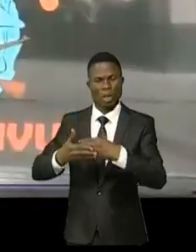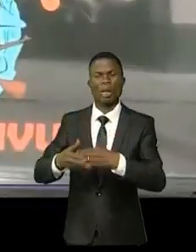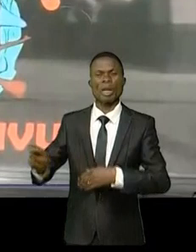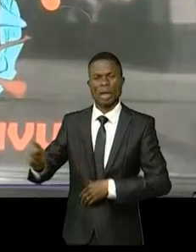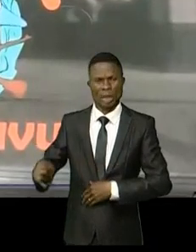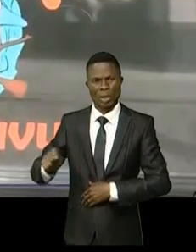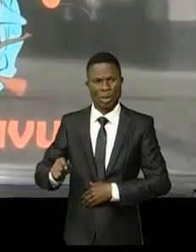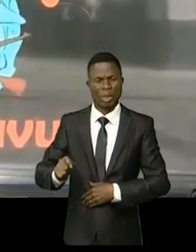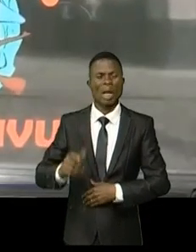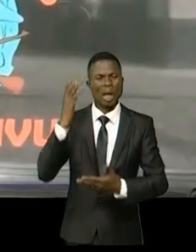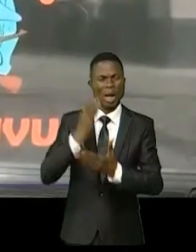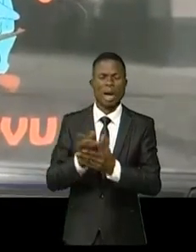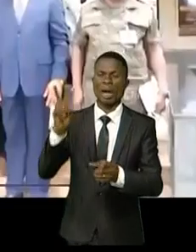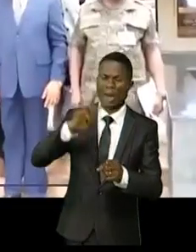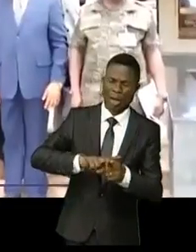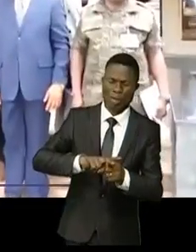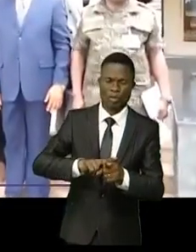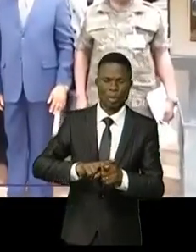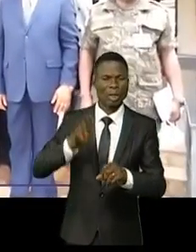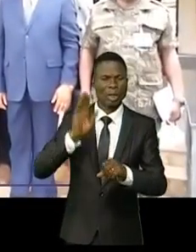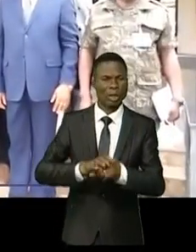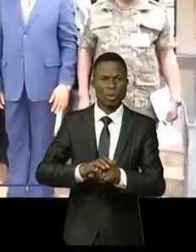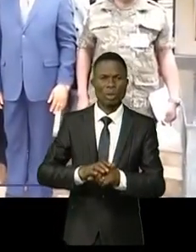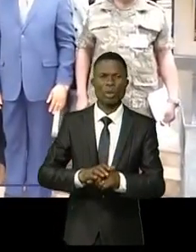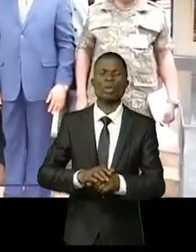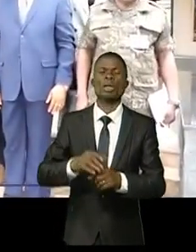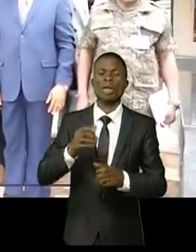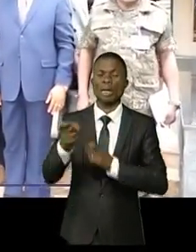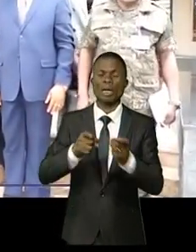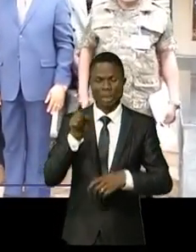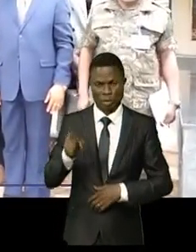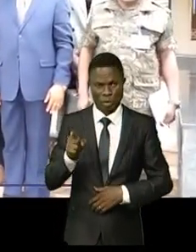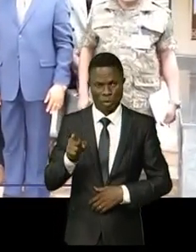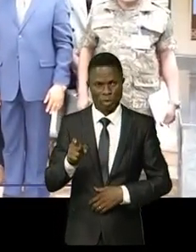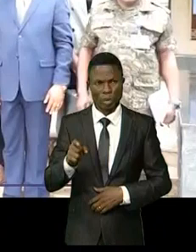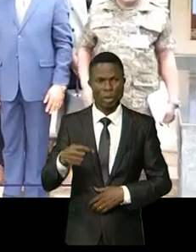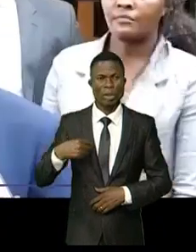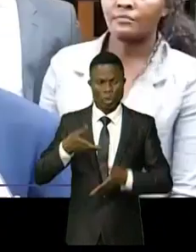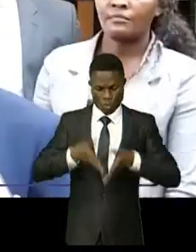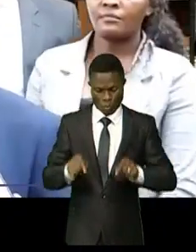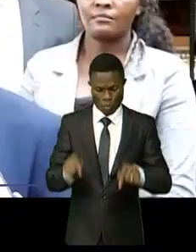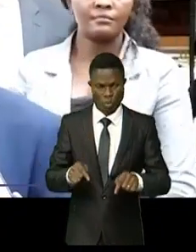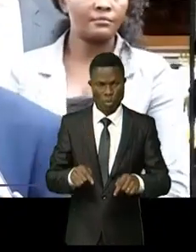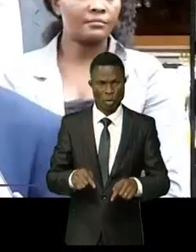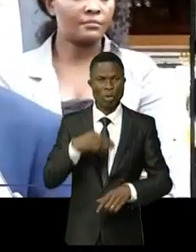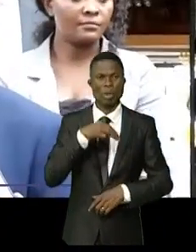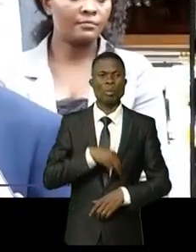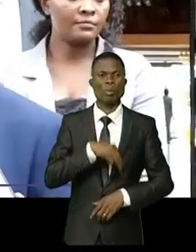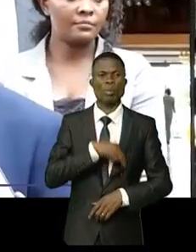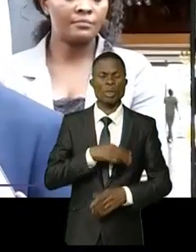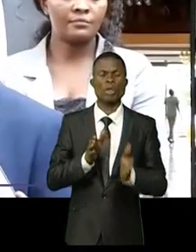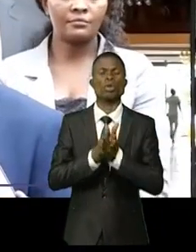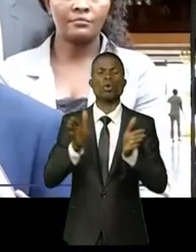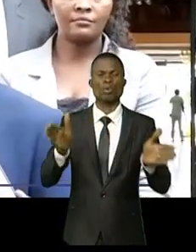ne plus voir la violence perpétrée durant l'état de siège. Nous sommes venus ici dans une mission